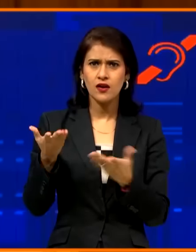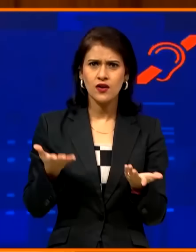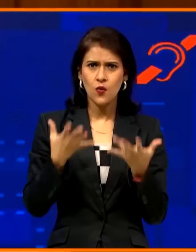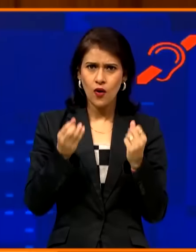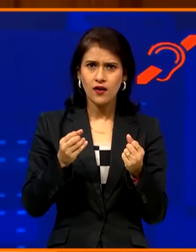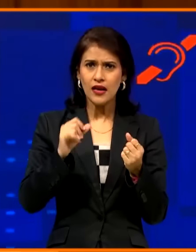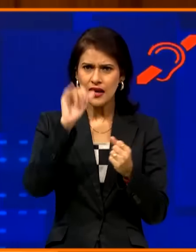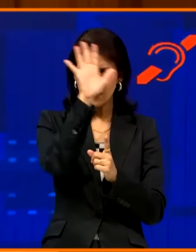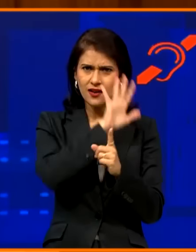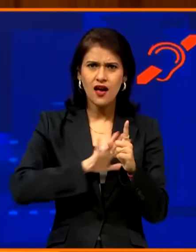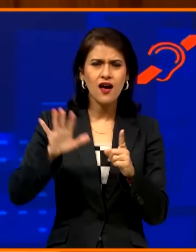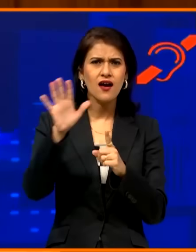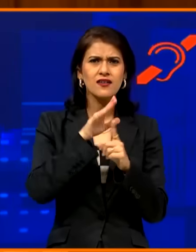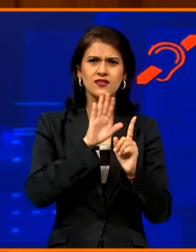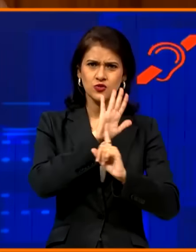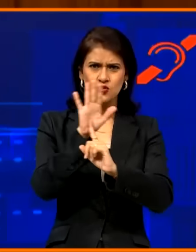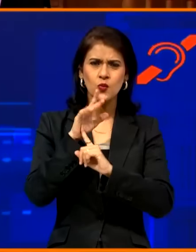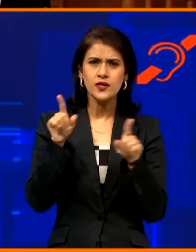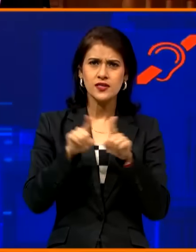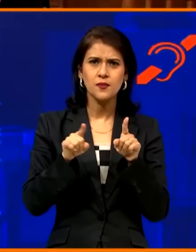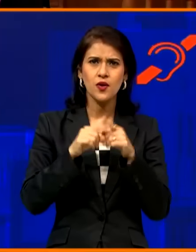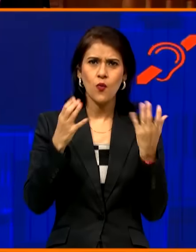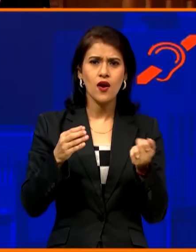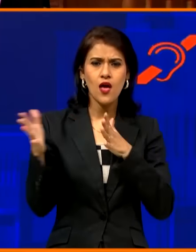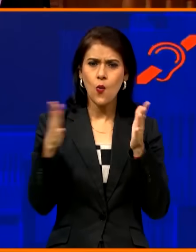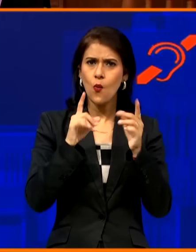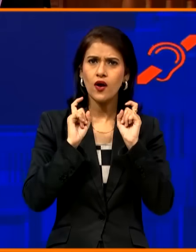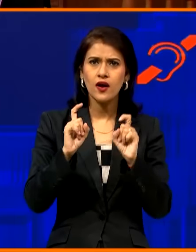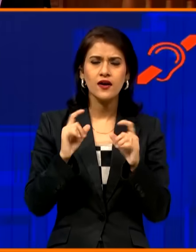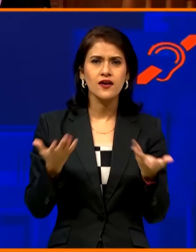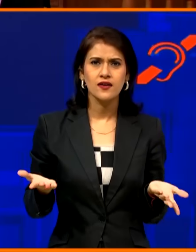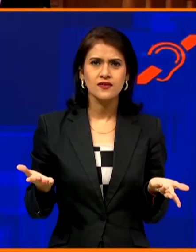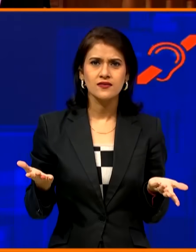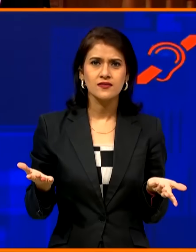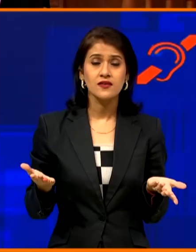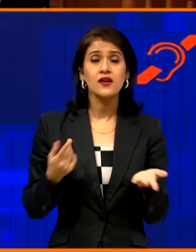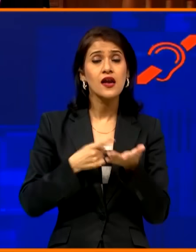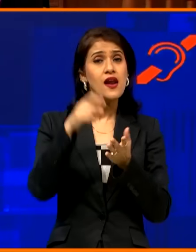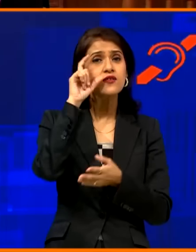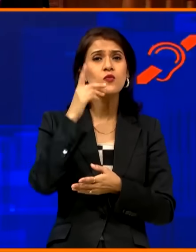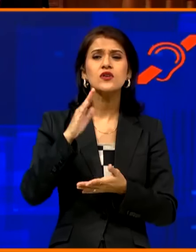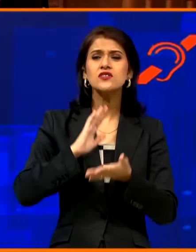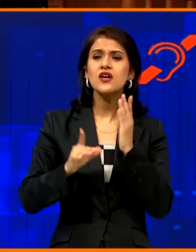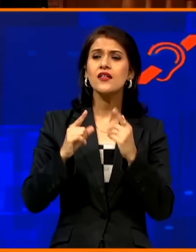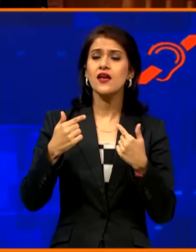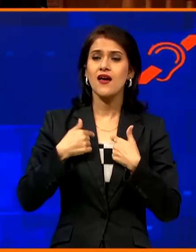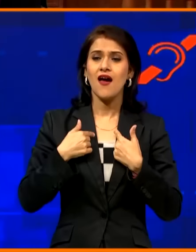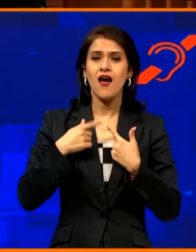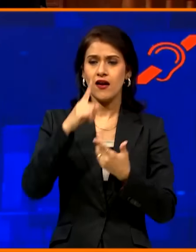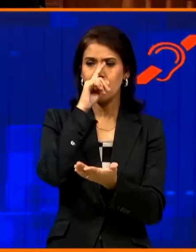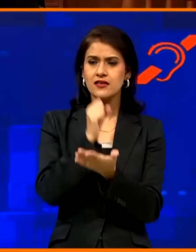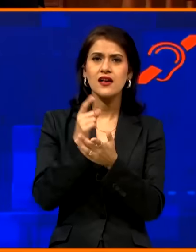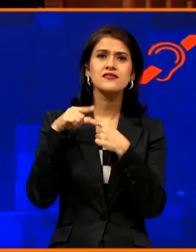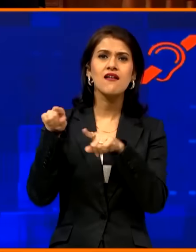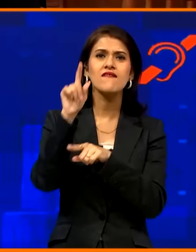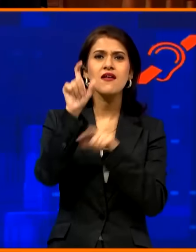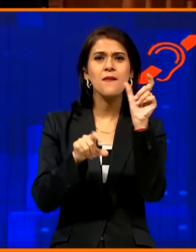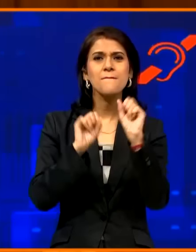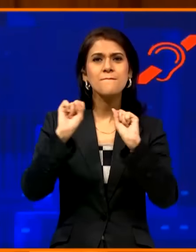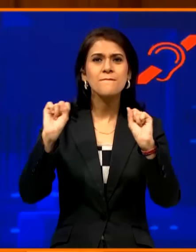कैसी दुनिया चलाना चाहते हैं आप एनवायरमेंट का ध्यान नहीं कर रहे कोई अपना निकाह कैसे करता है शादी कैसे करता है यह बताने वाले सोसाइटी का मामला